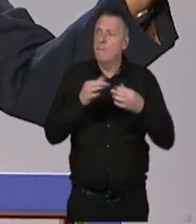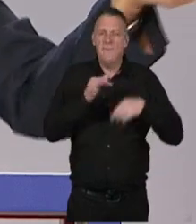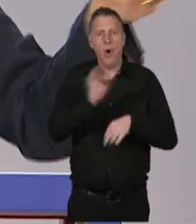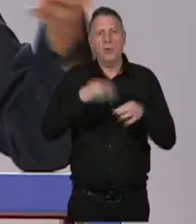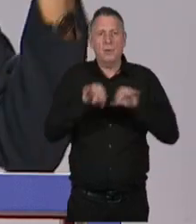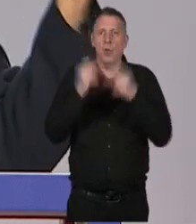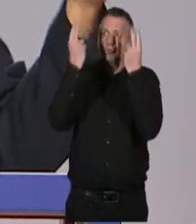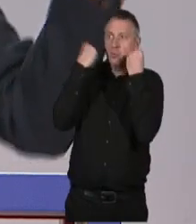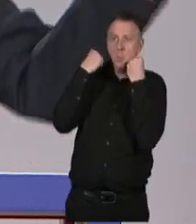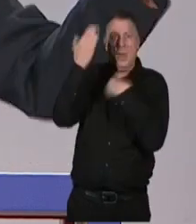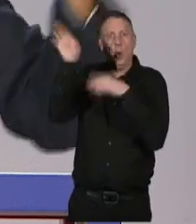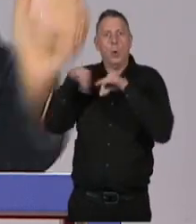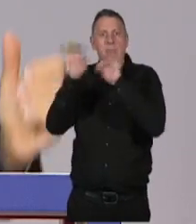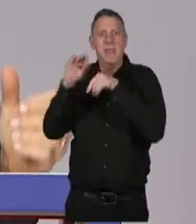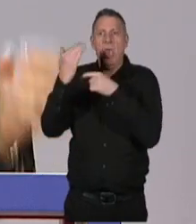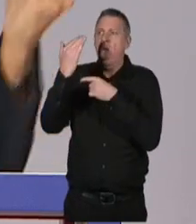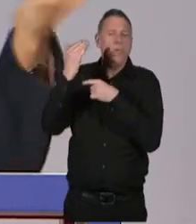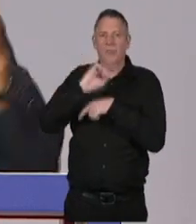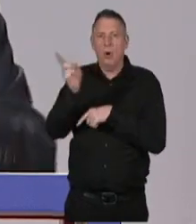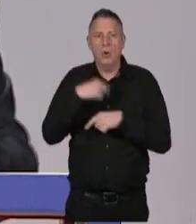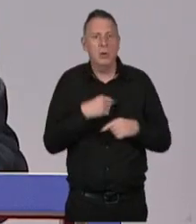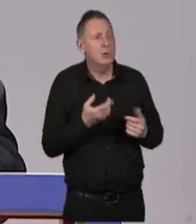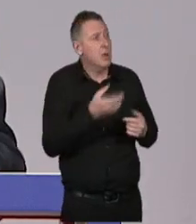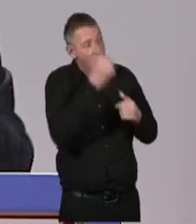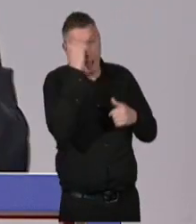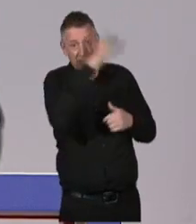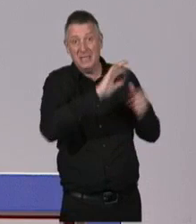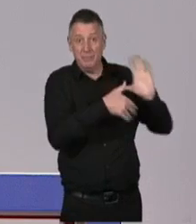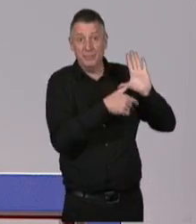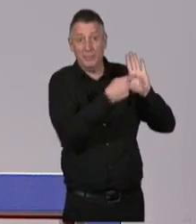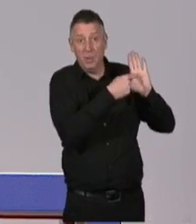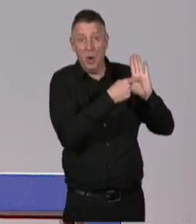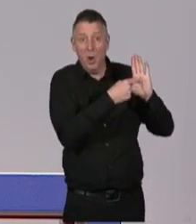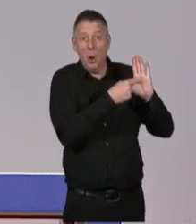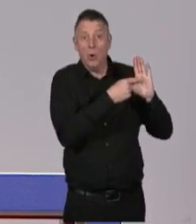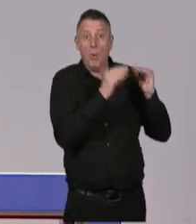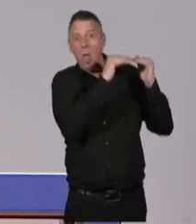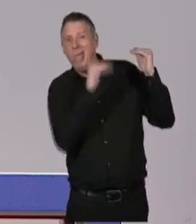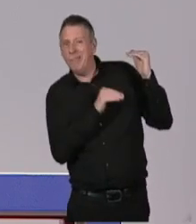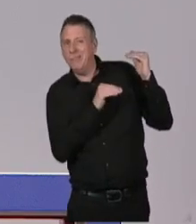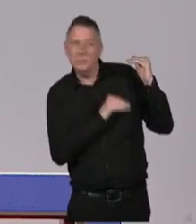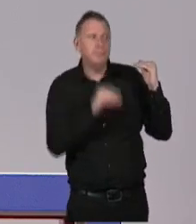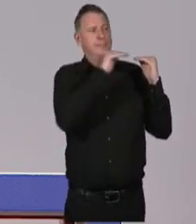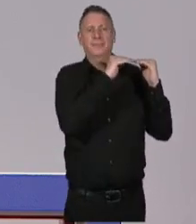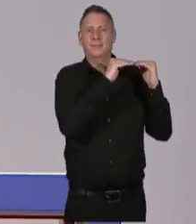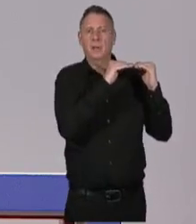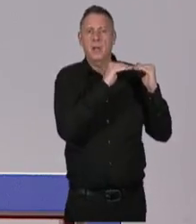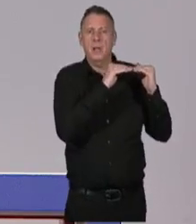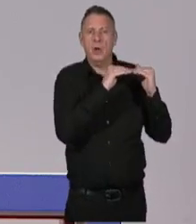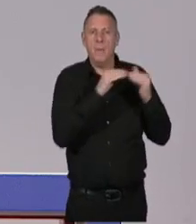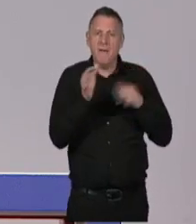puissance d'équilibre, alliée bien sûr aux États-Unis mais non alignée, une puissance écoutée, une